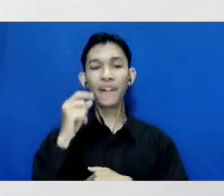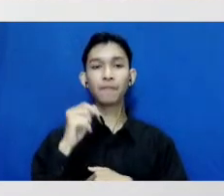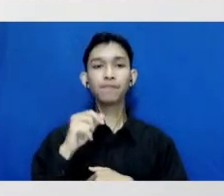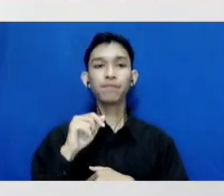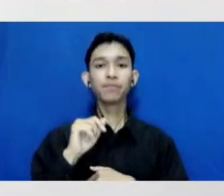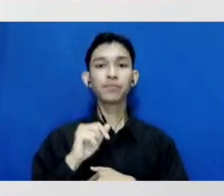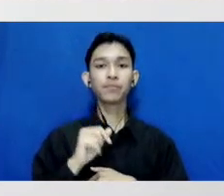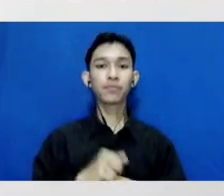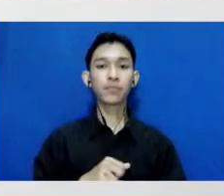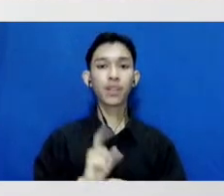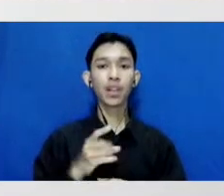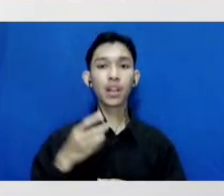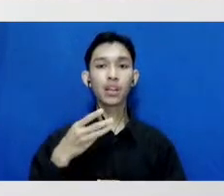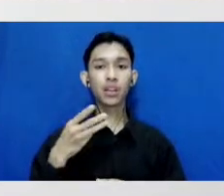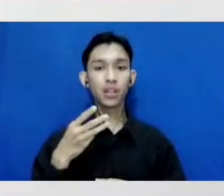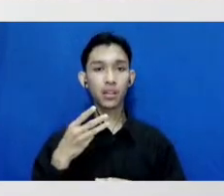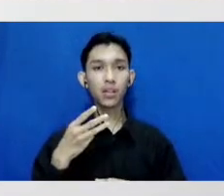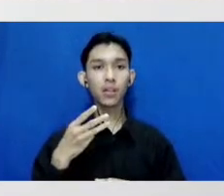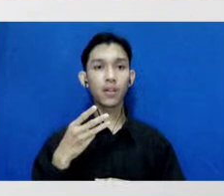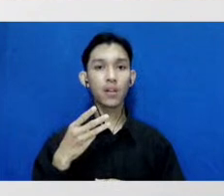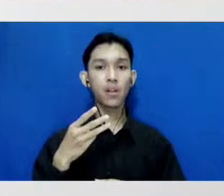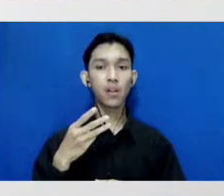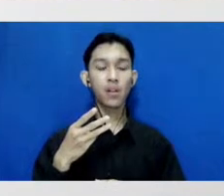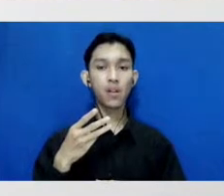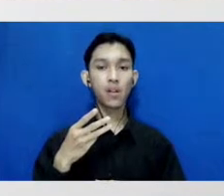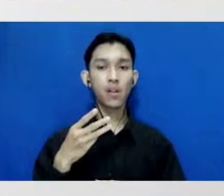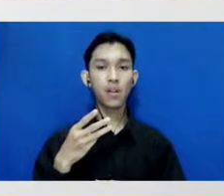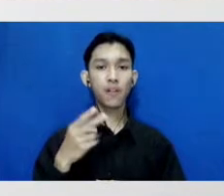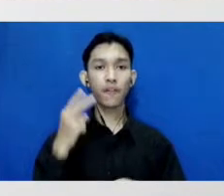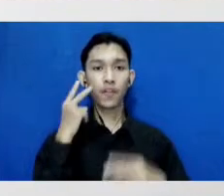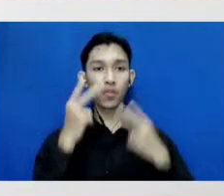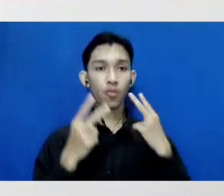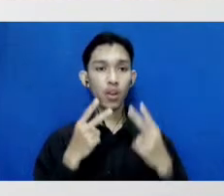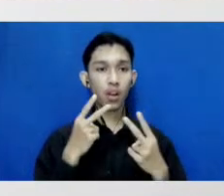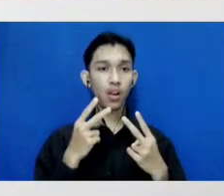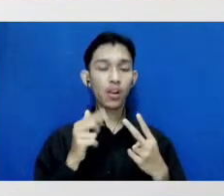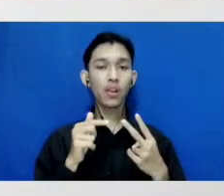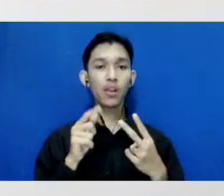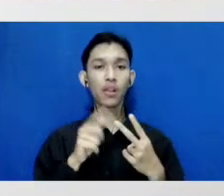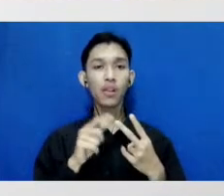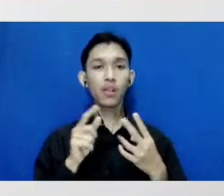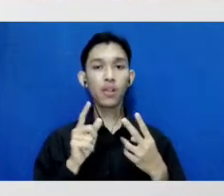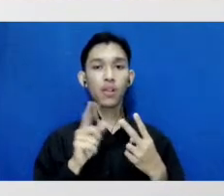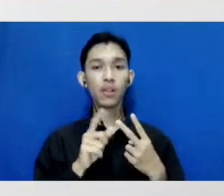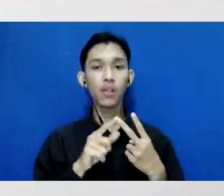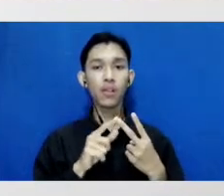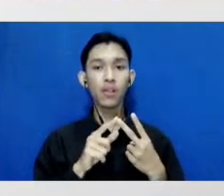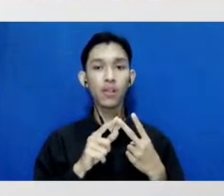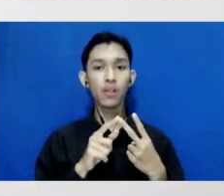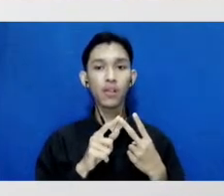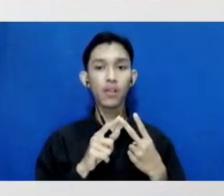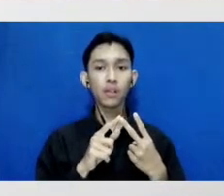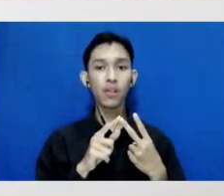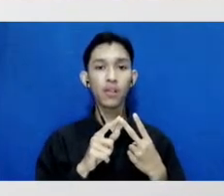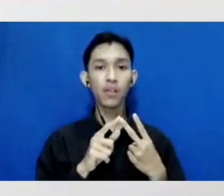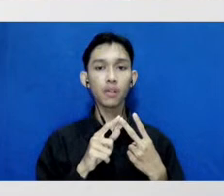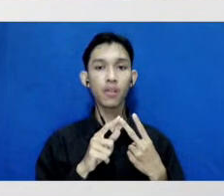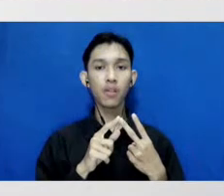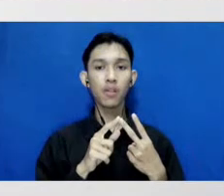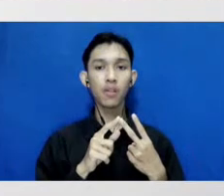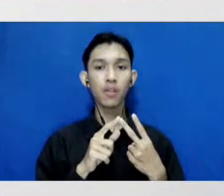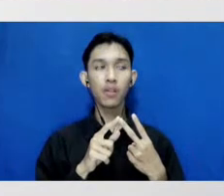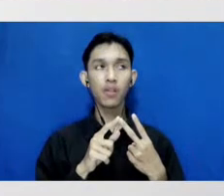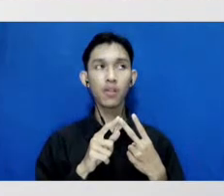3, yaitu yang pertama adalah virtual, yang kedua adalah ubiquitous, artinya